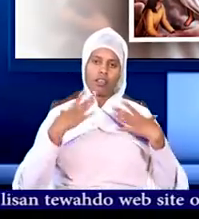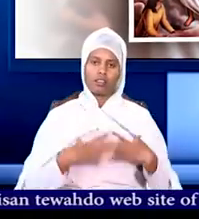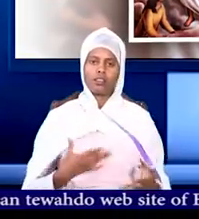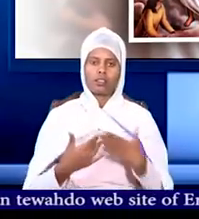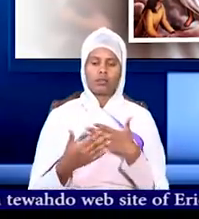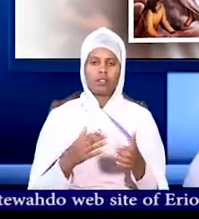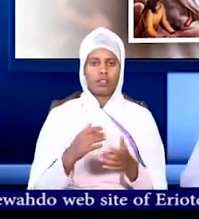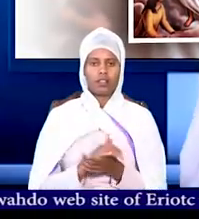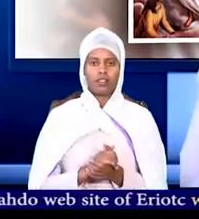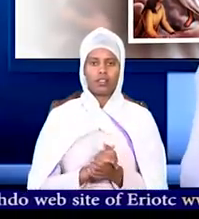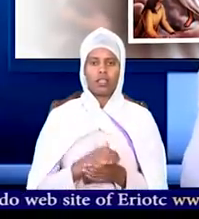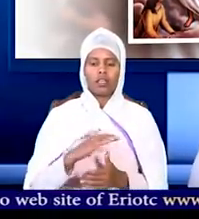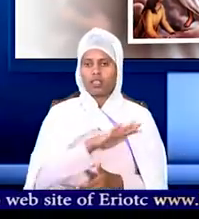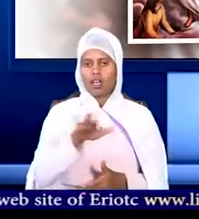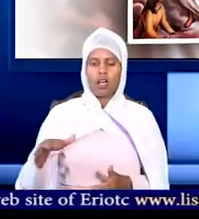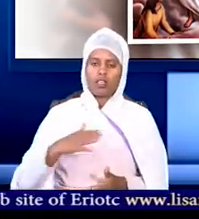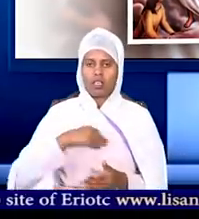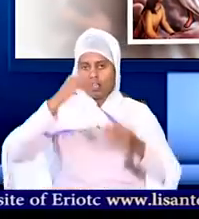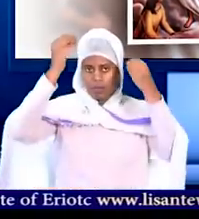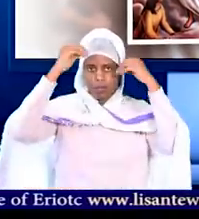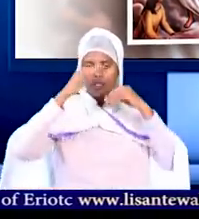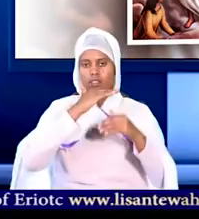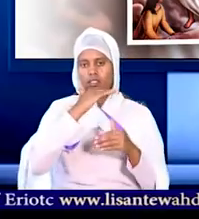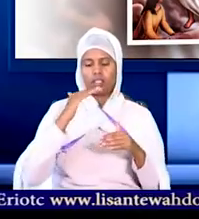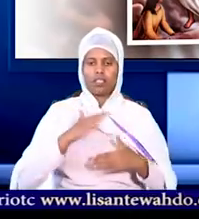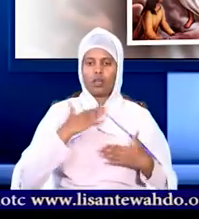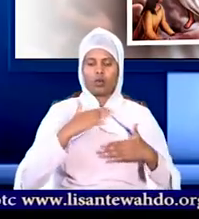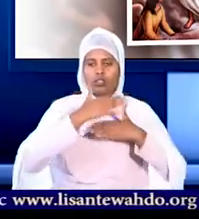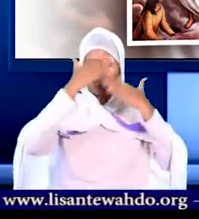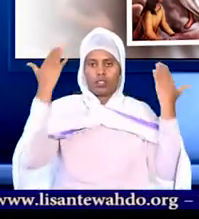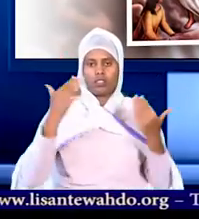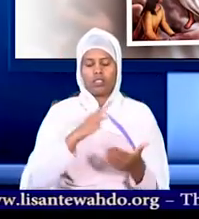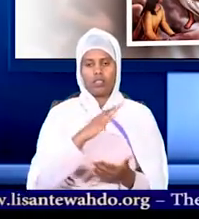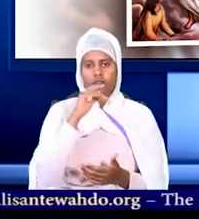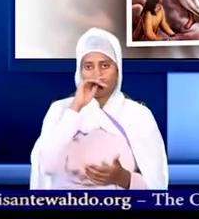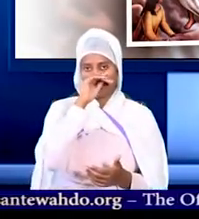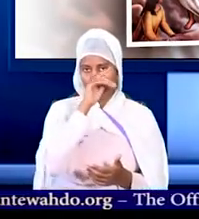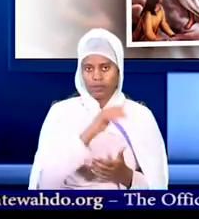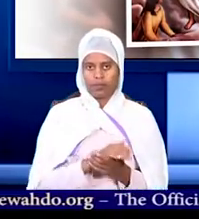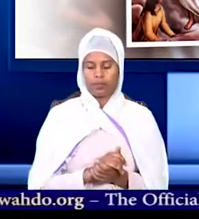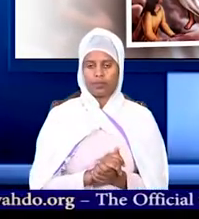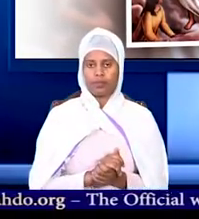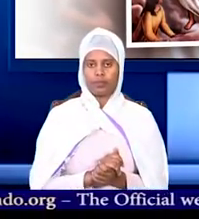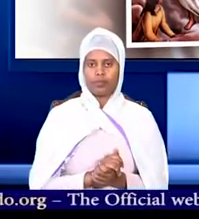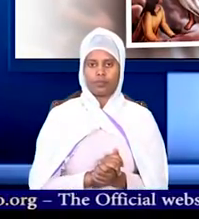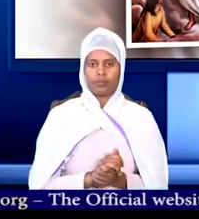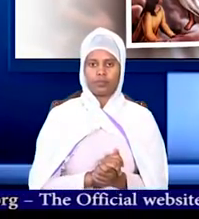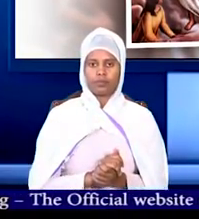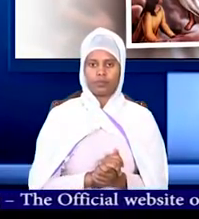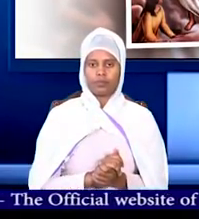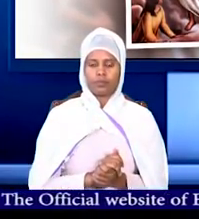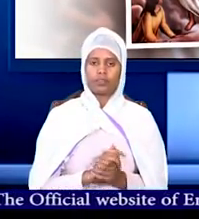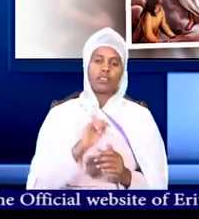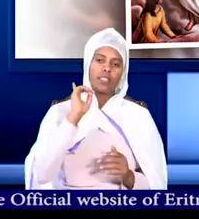መለኮት ፀዓዳ ዝተዋሃቦም ልብሲ ንዓና መምሃር ዝኣክል ናይ ሓጎስ መግለፂ እንሆ